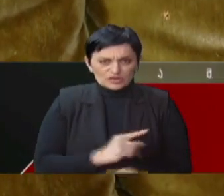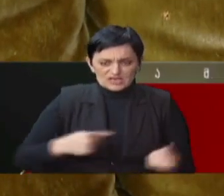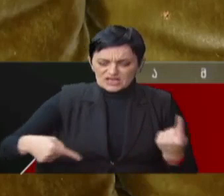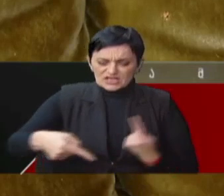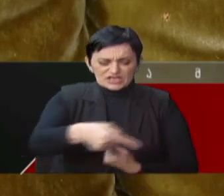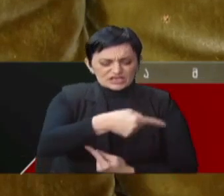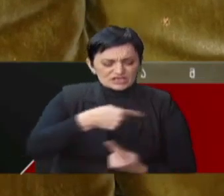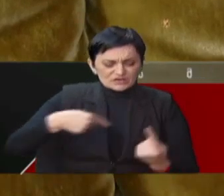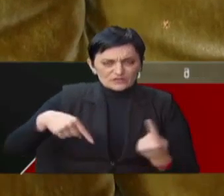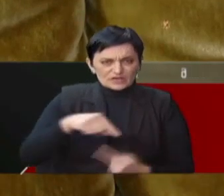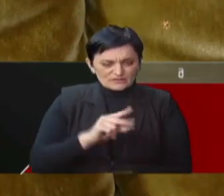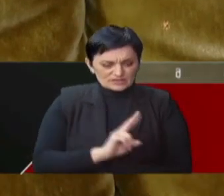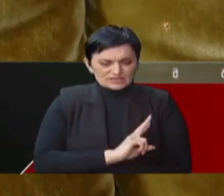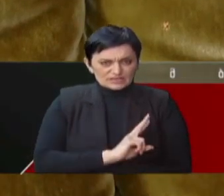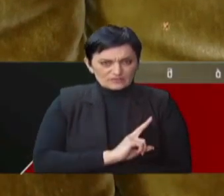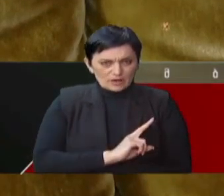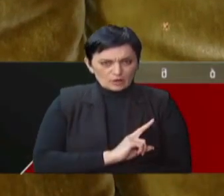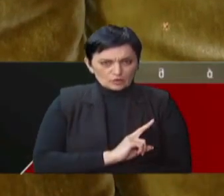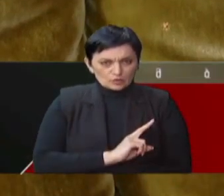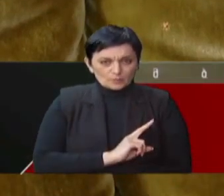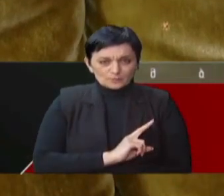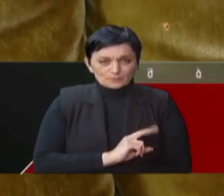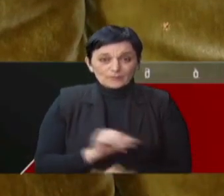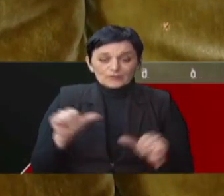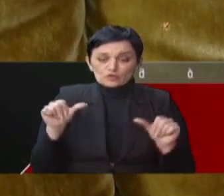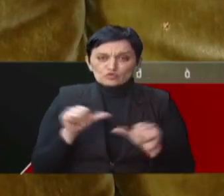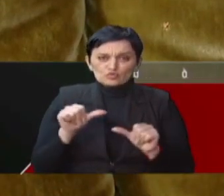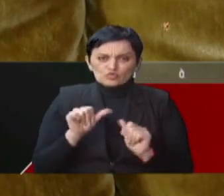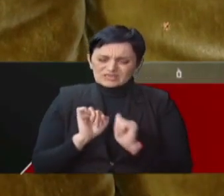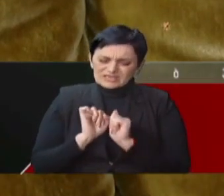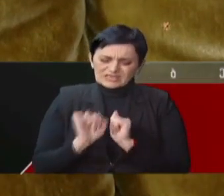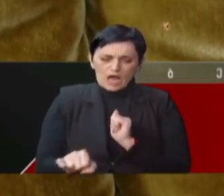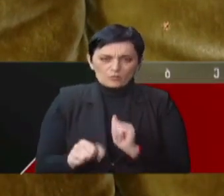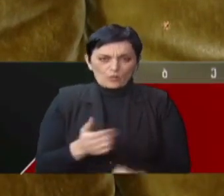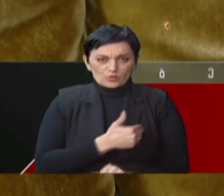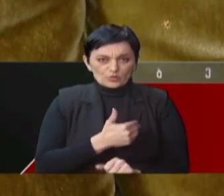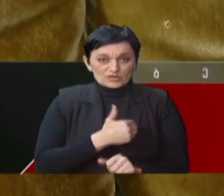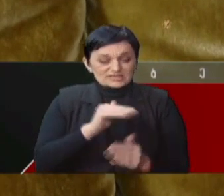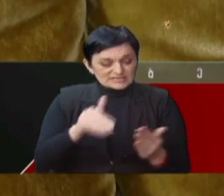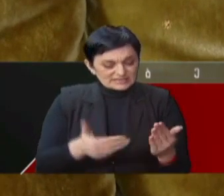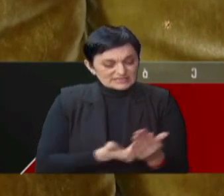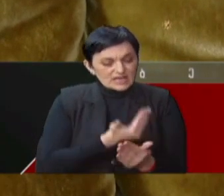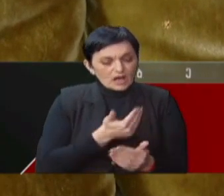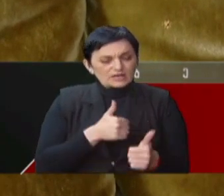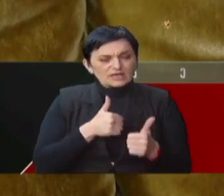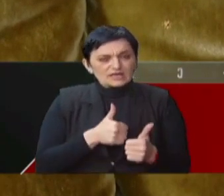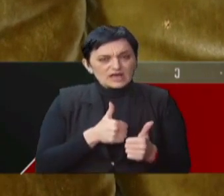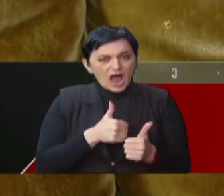ირულმყოფთა სიყვარულით. ცუდის დაგმობის სურვილით და სიახლის რაღაცა